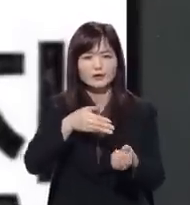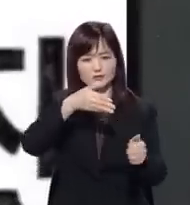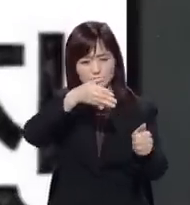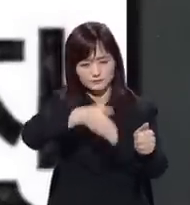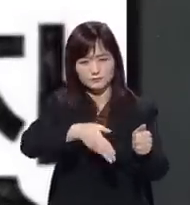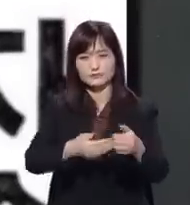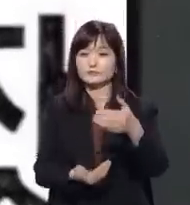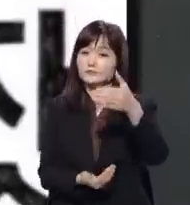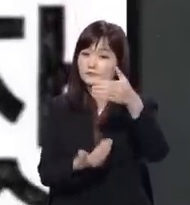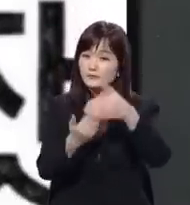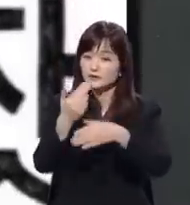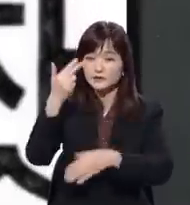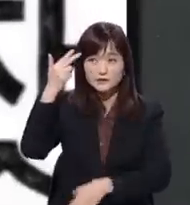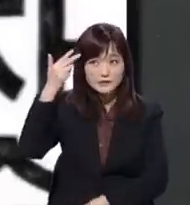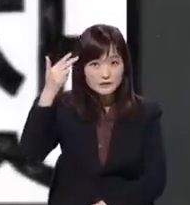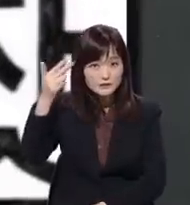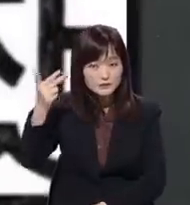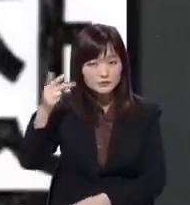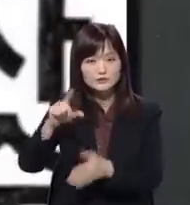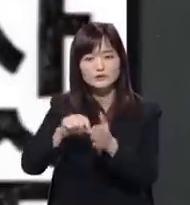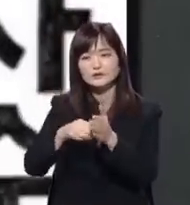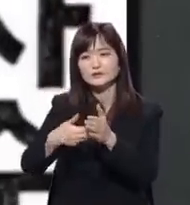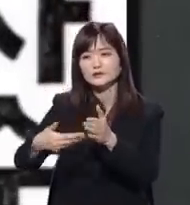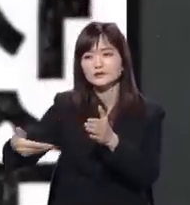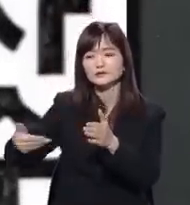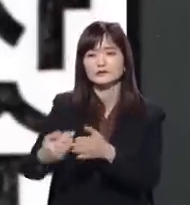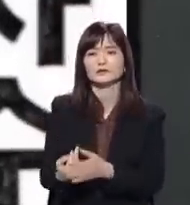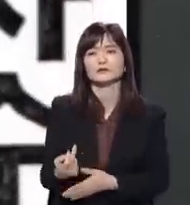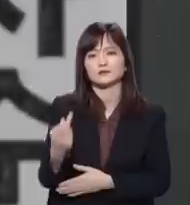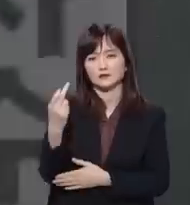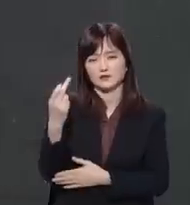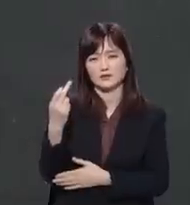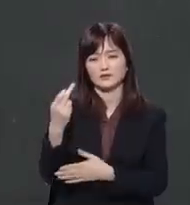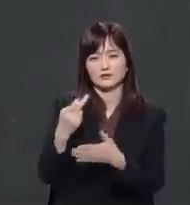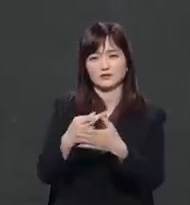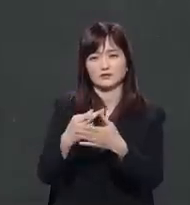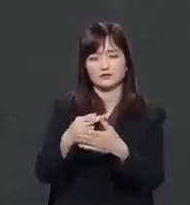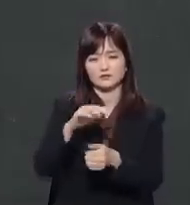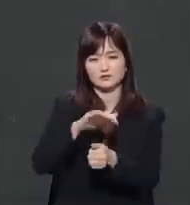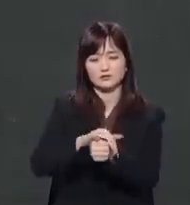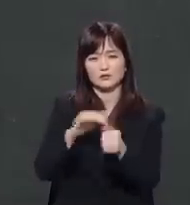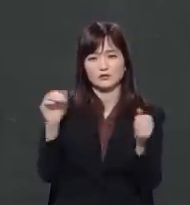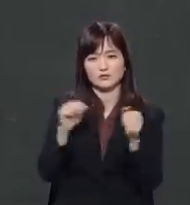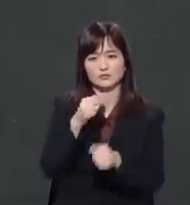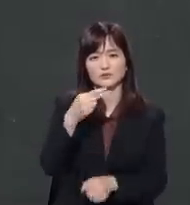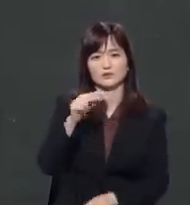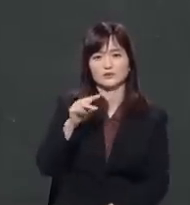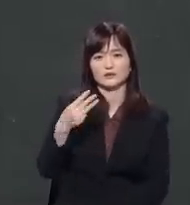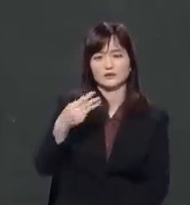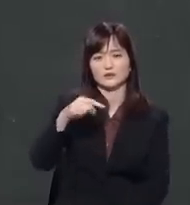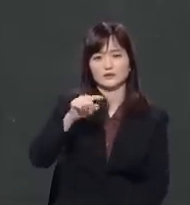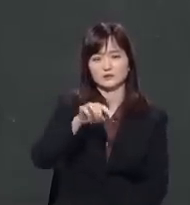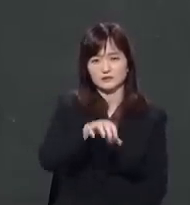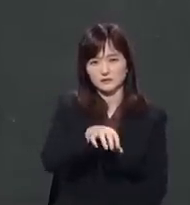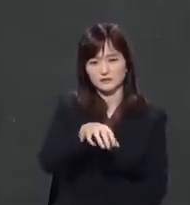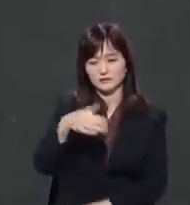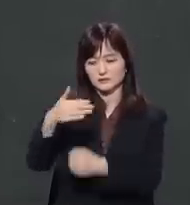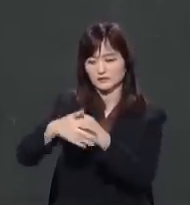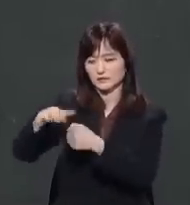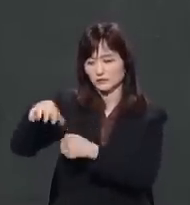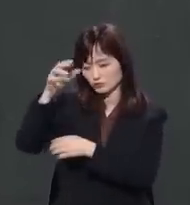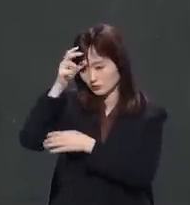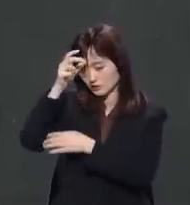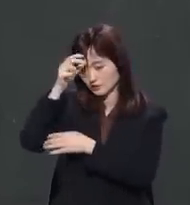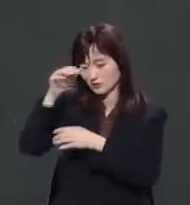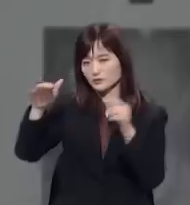사건 발생한 일주일 정도 경과할 때인데 마틴과 함께 그 경북 달성 지역에서 그 대구 쪽에 있는 그 경찰서에 가서